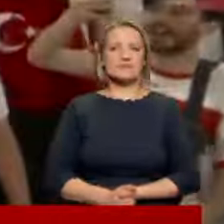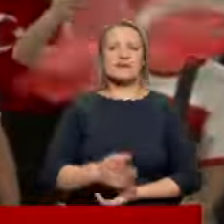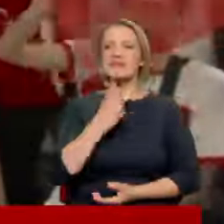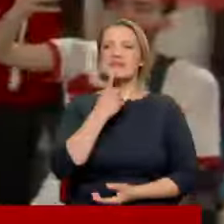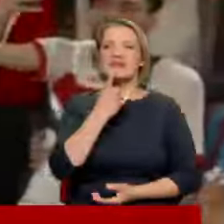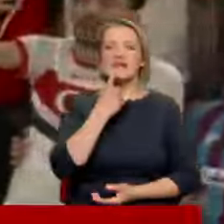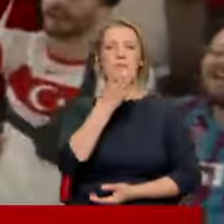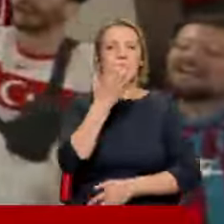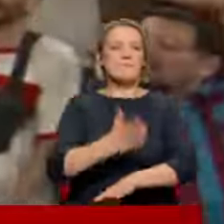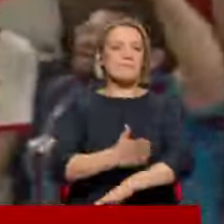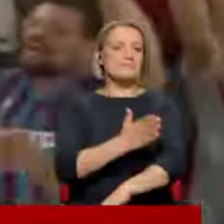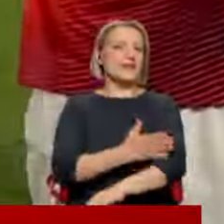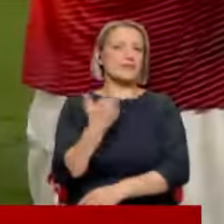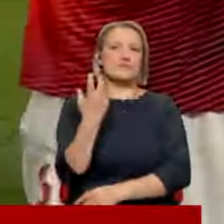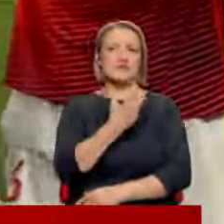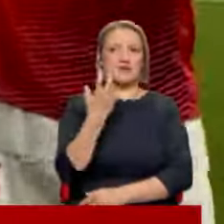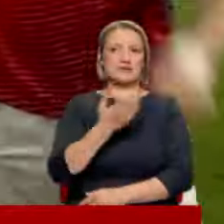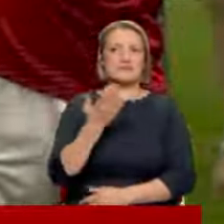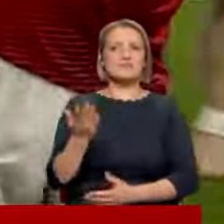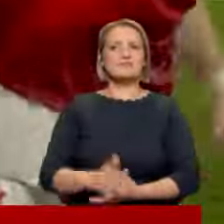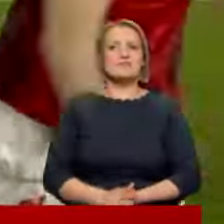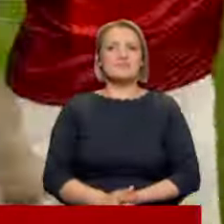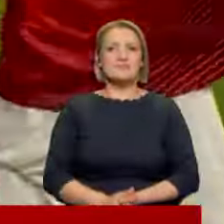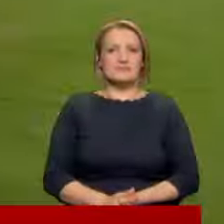Dillerde memleketim.